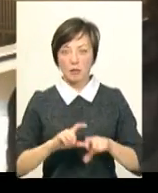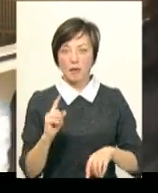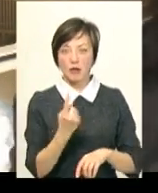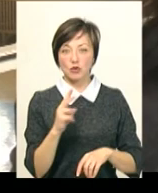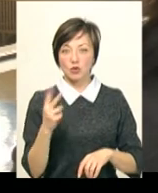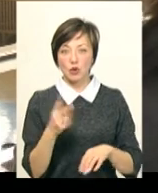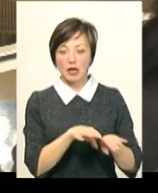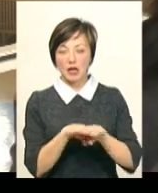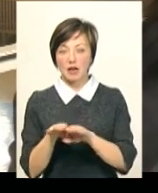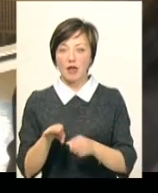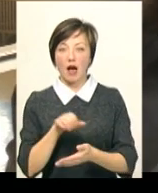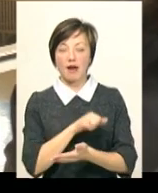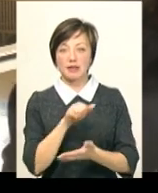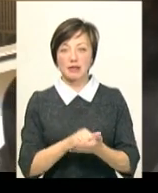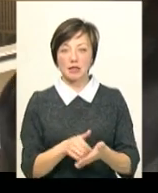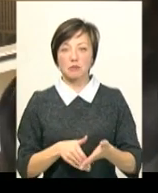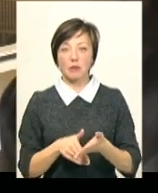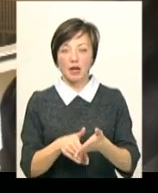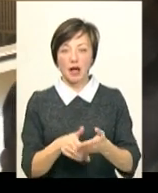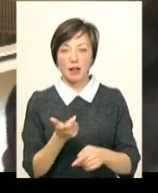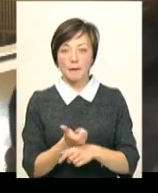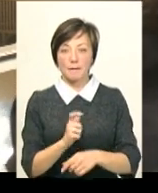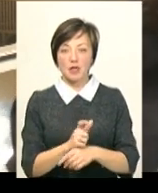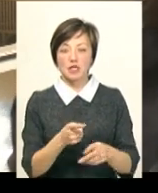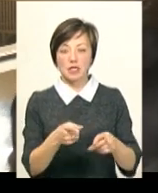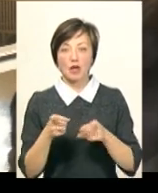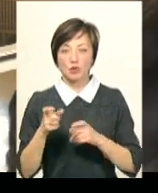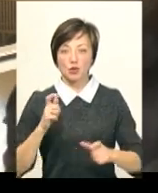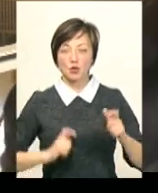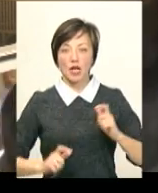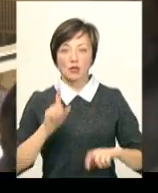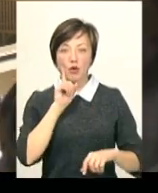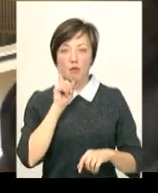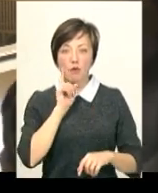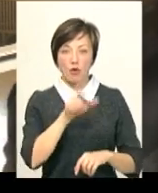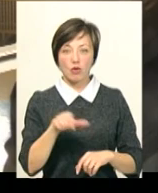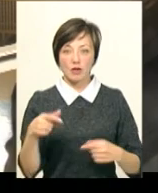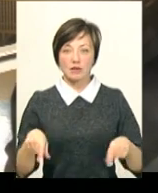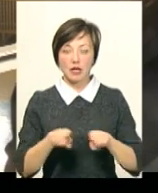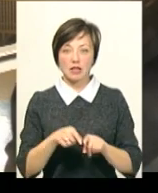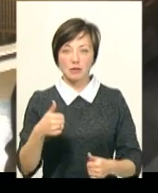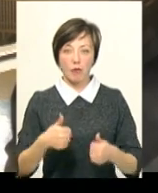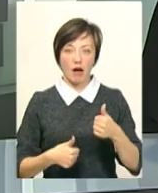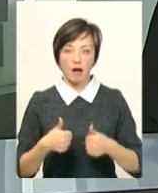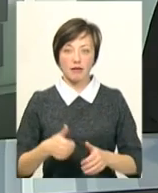рівня акредитації, щоб вони сприяли більшому залученню студентської молоді у такі змагання.